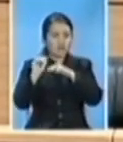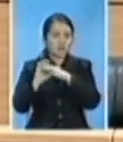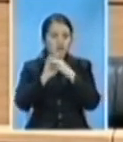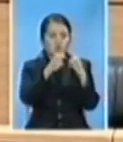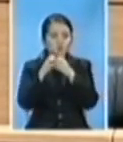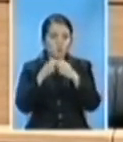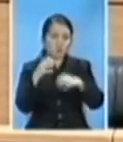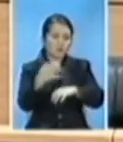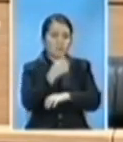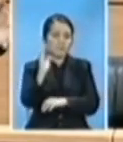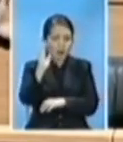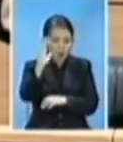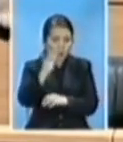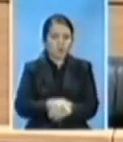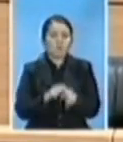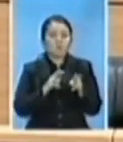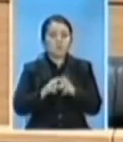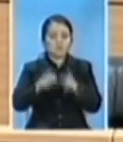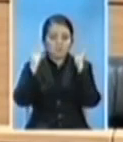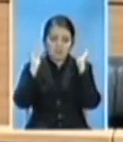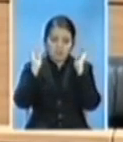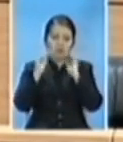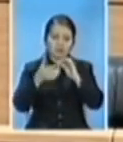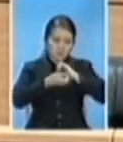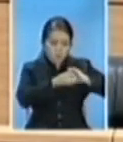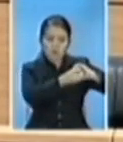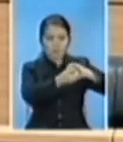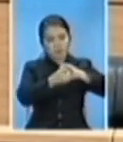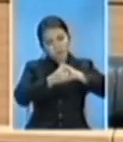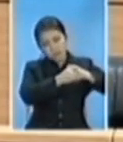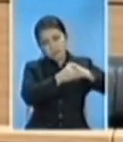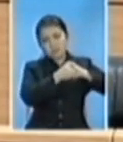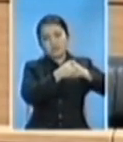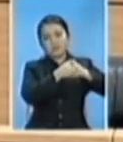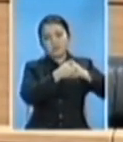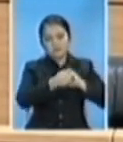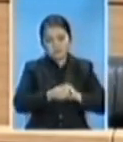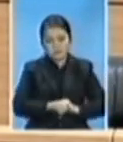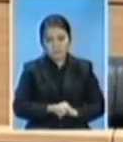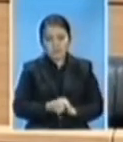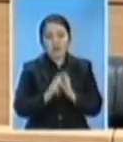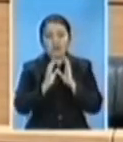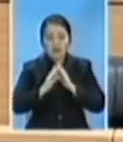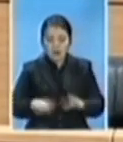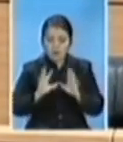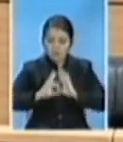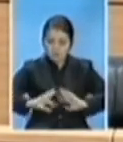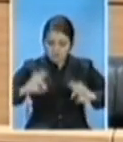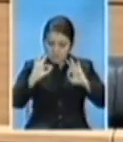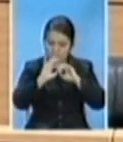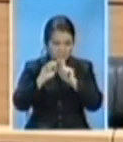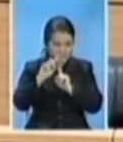ได้นั่นคือจะต้องสร้างความสามัคคีปรองดองกันและทางที่ดีที่สุดท